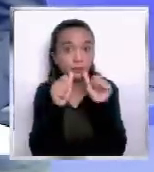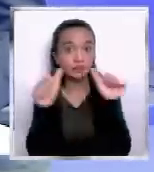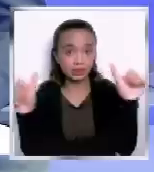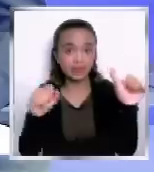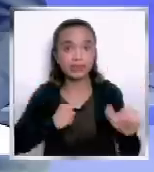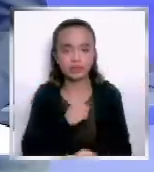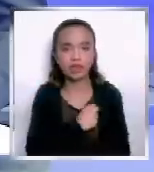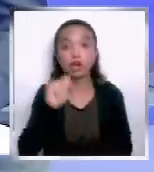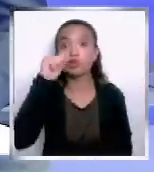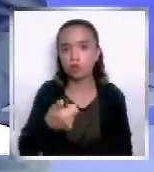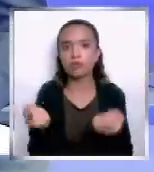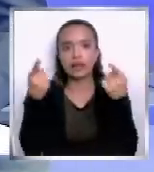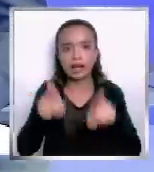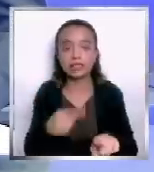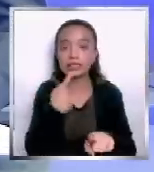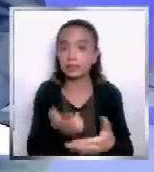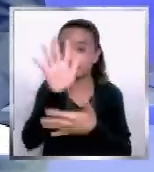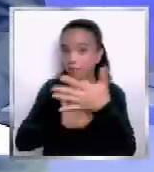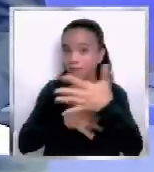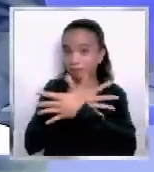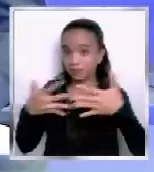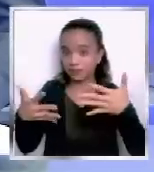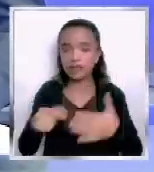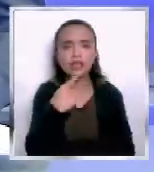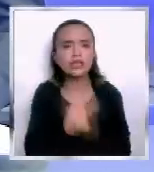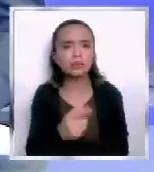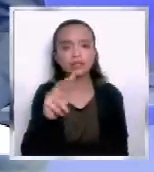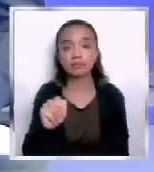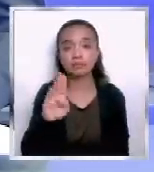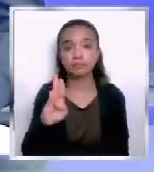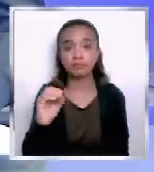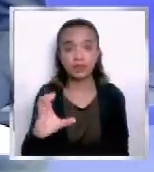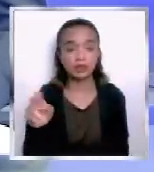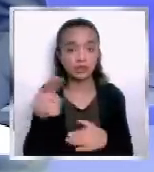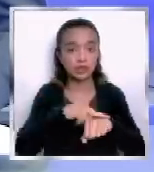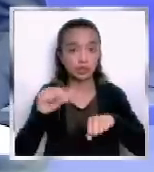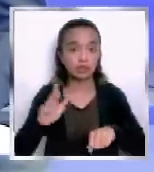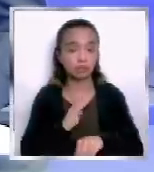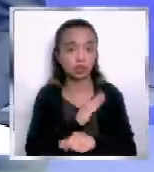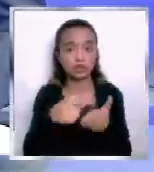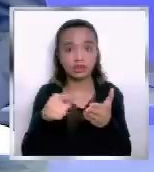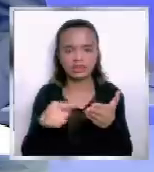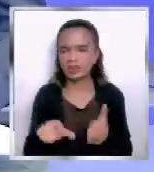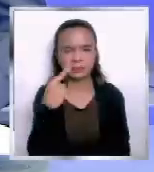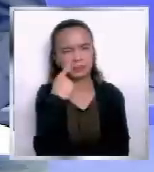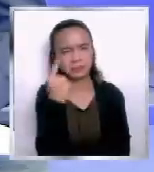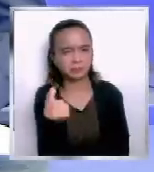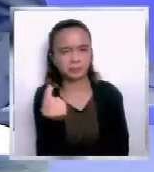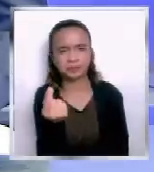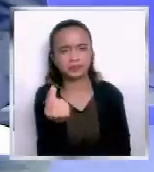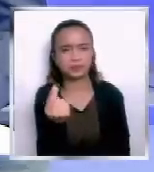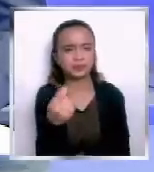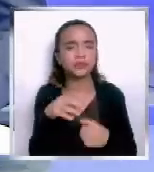yan ayon sa schedule. At ayon po sa National Board of Canvassers, malabo na raw na makaapekto sa mga ipoproklama pang